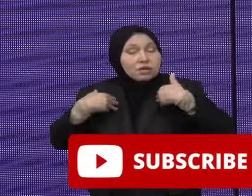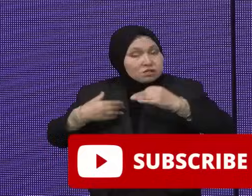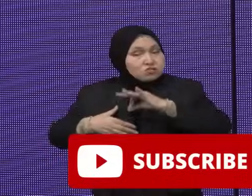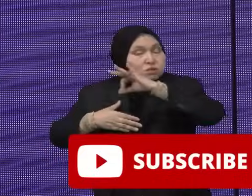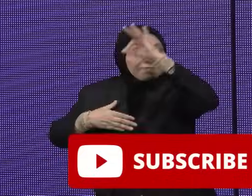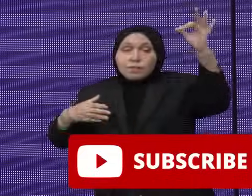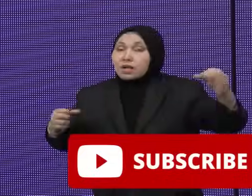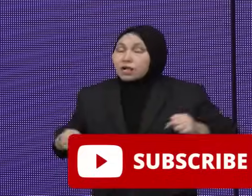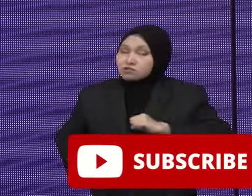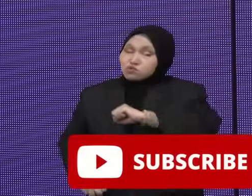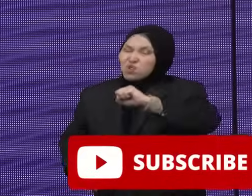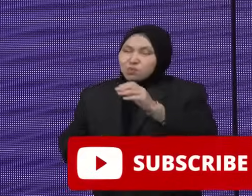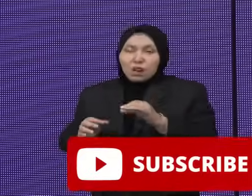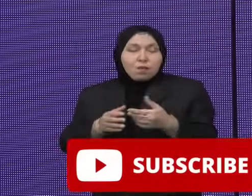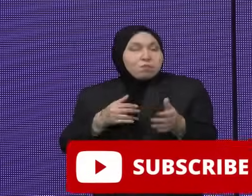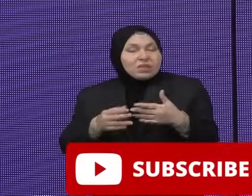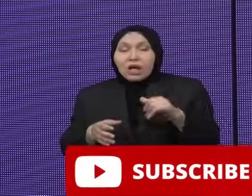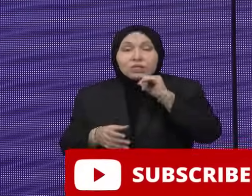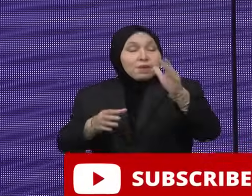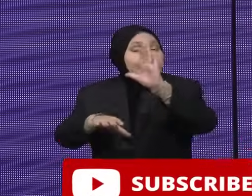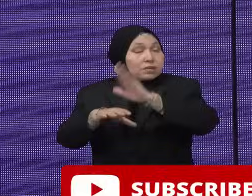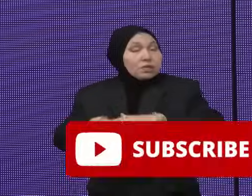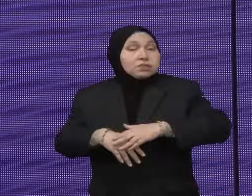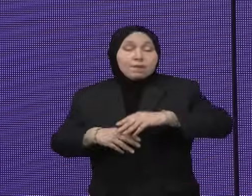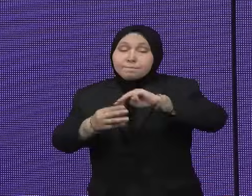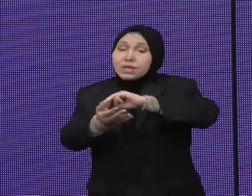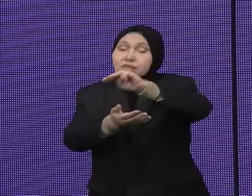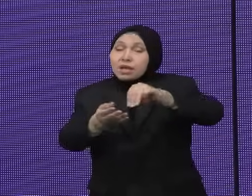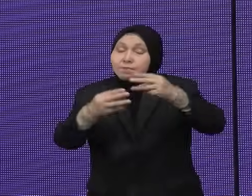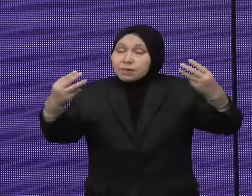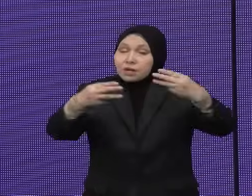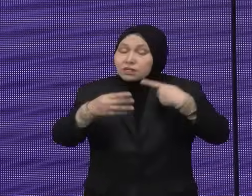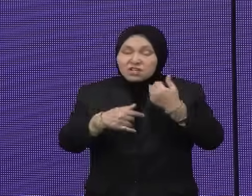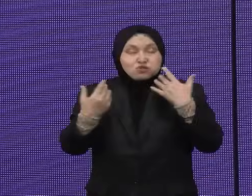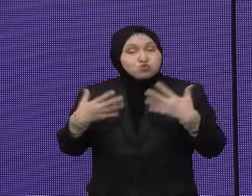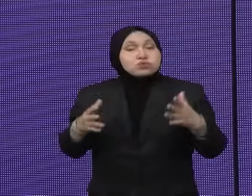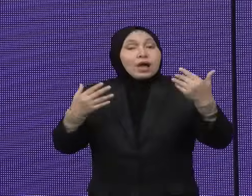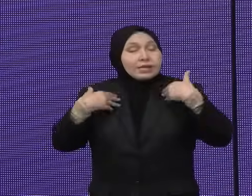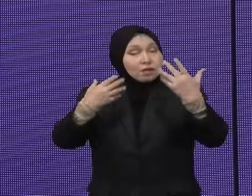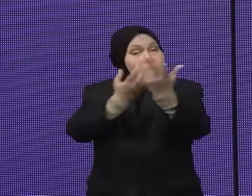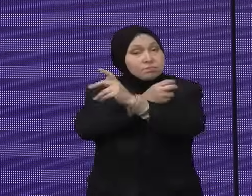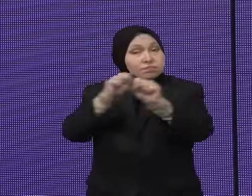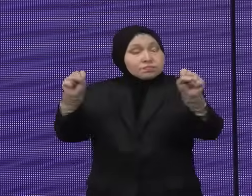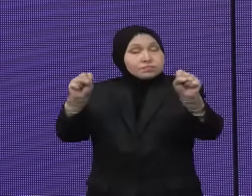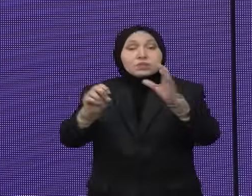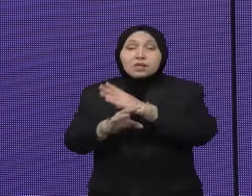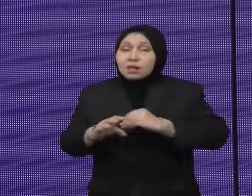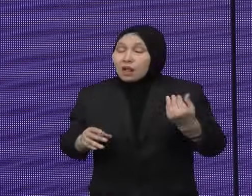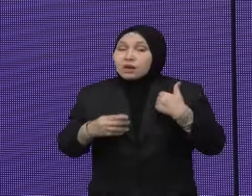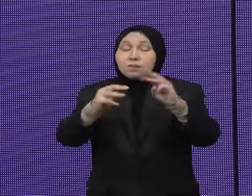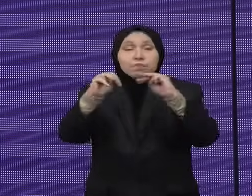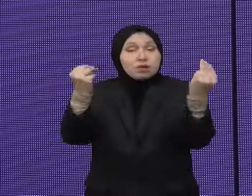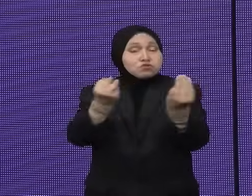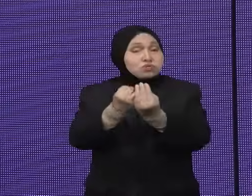juang walaupun tidak dipanggil di medan perang, tapi pada setiap masa kita sudah ada persediaan. Dan